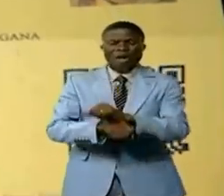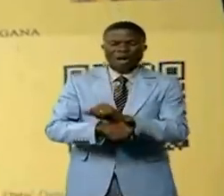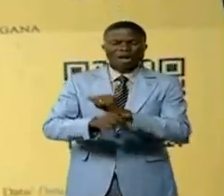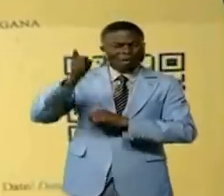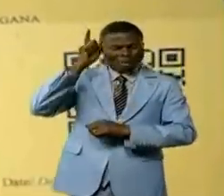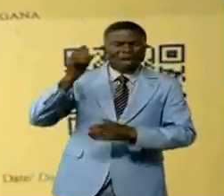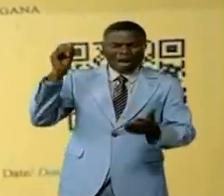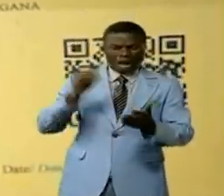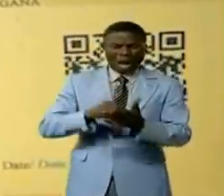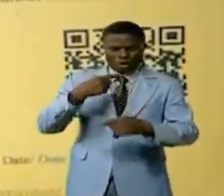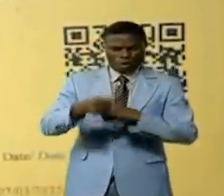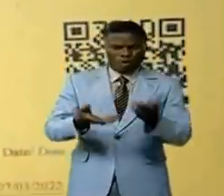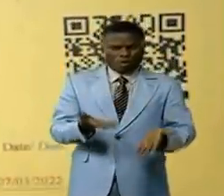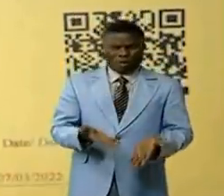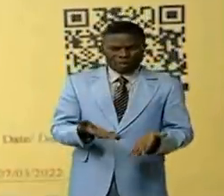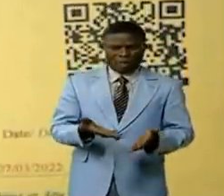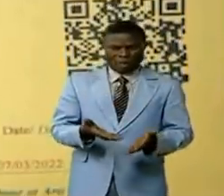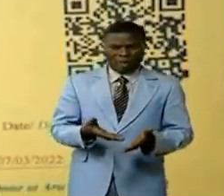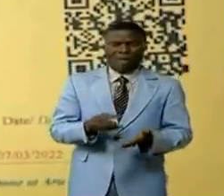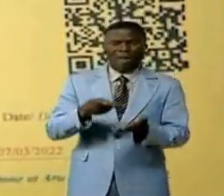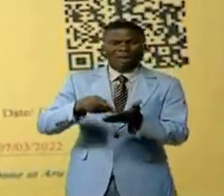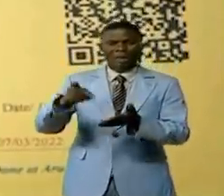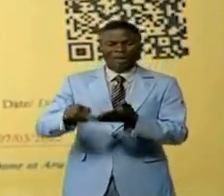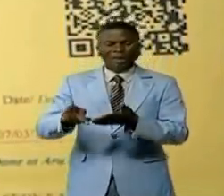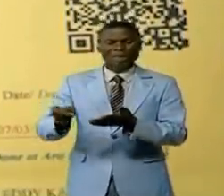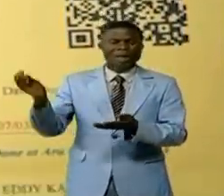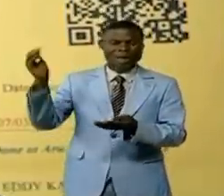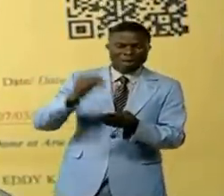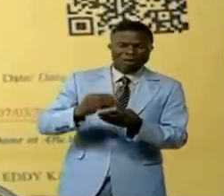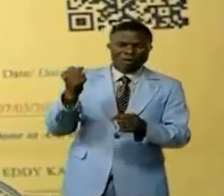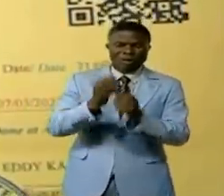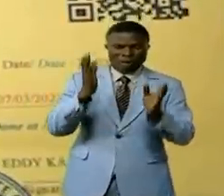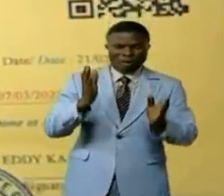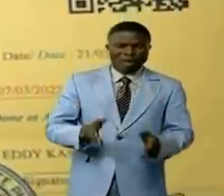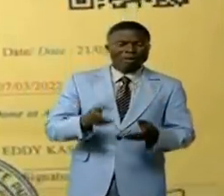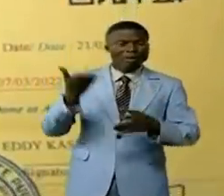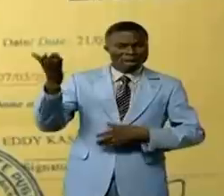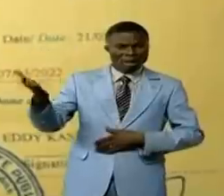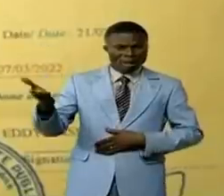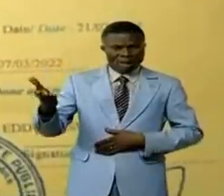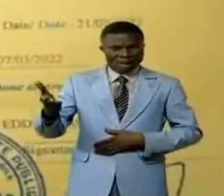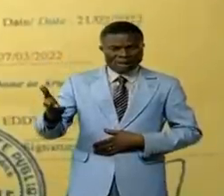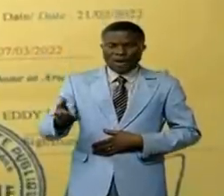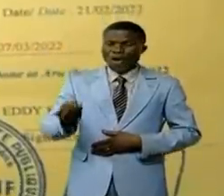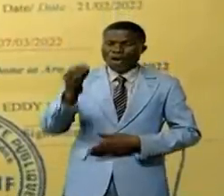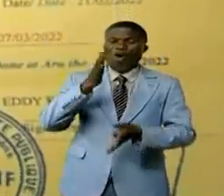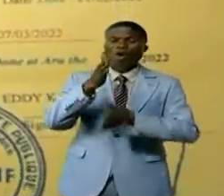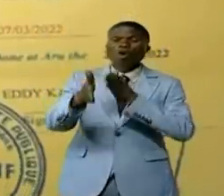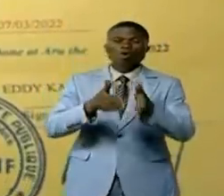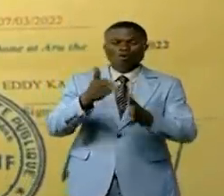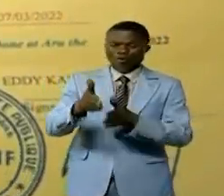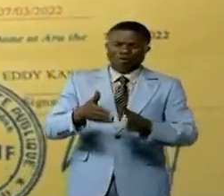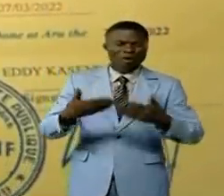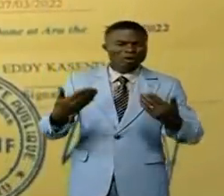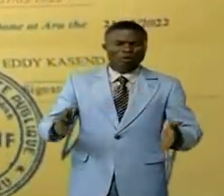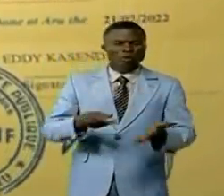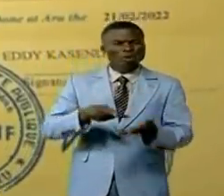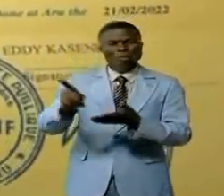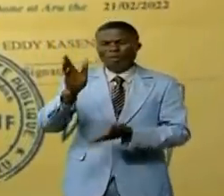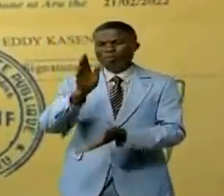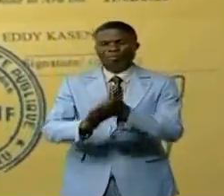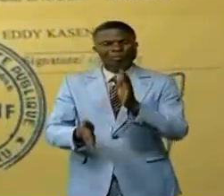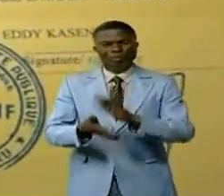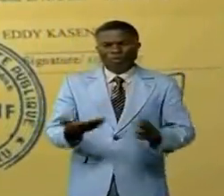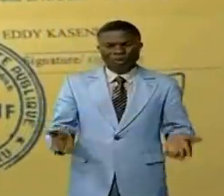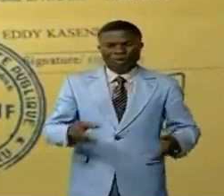quitter les responsables congolais. La prime, réservée aux travailleurs de terrain, fait les affaires des responsables du programme pour une prime